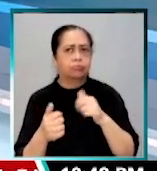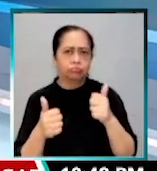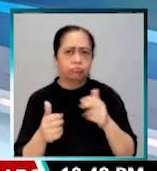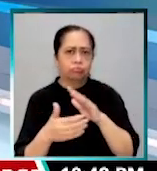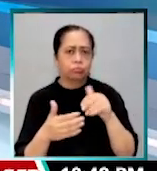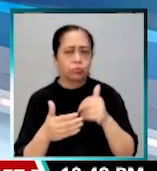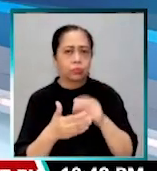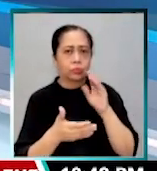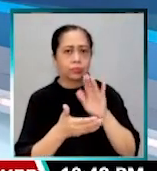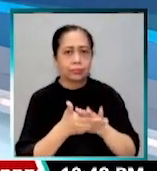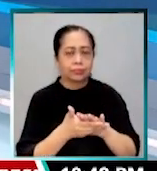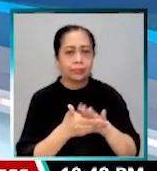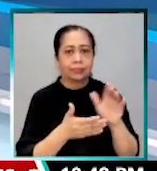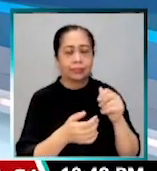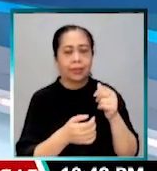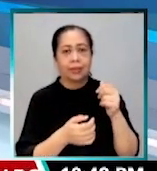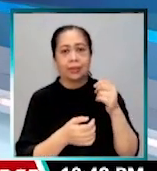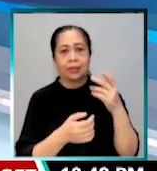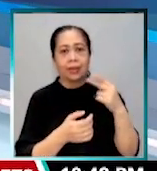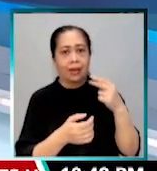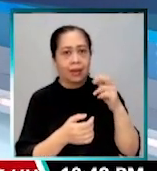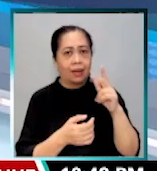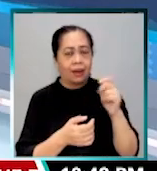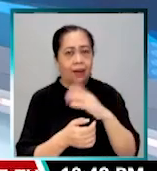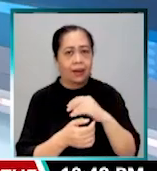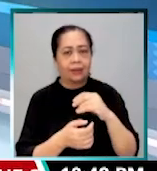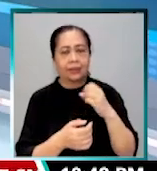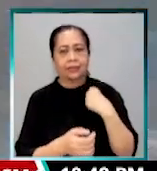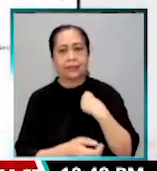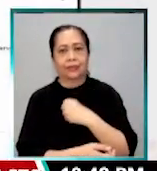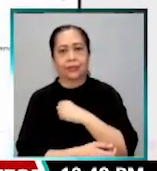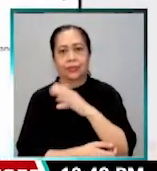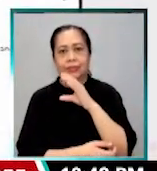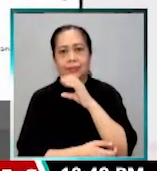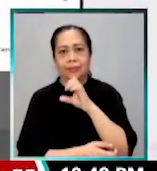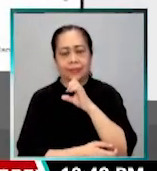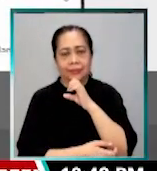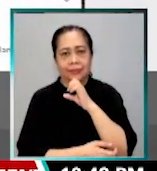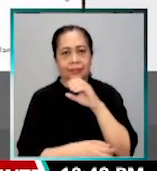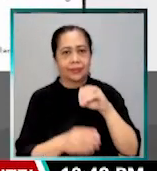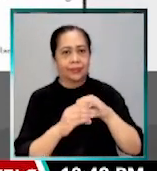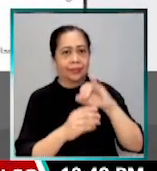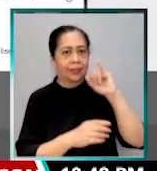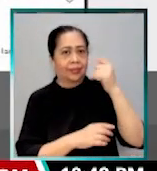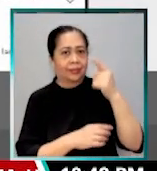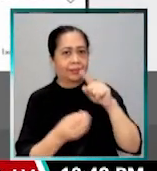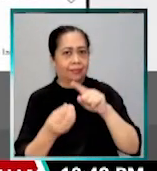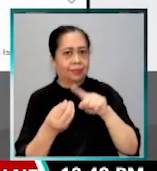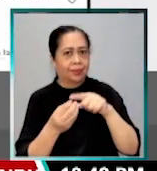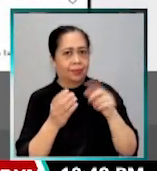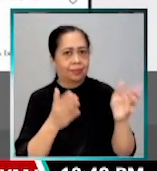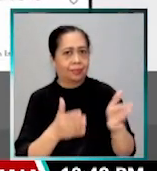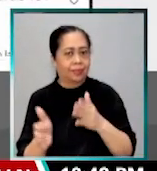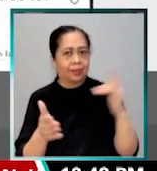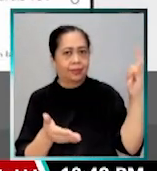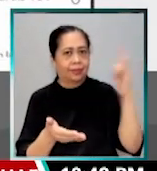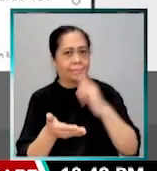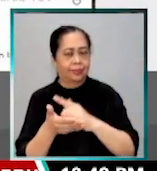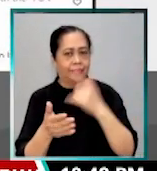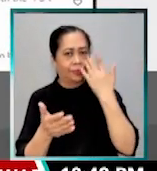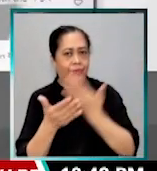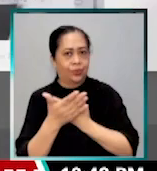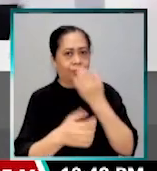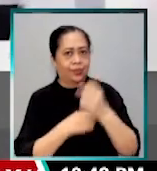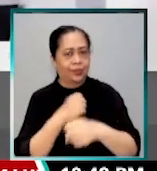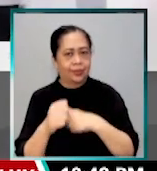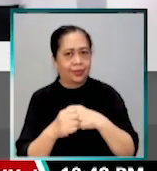mag-asawang Heart Evangelista at Senator Cheese Escudero. Sa IG reel ni Heart na tungkol sa planong pag-uwi para sa New Year,